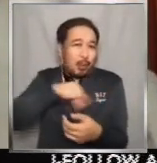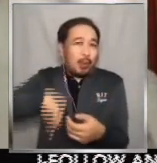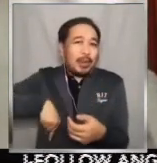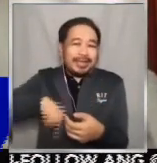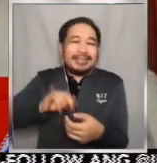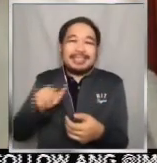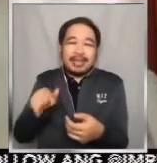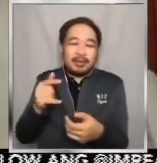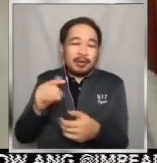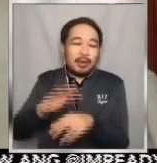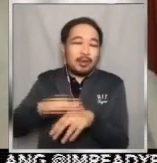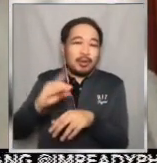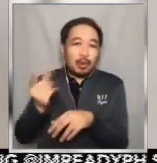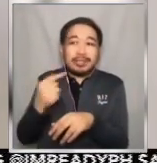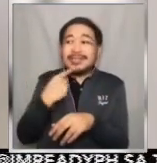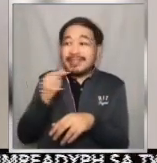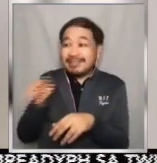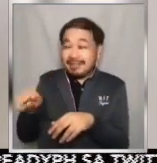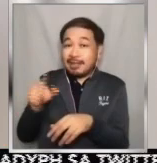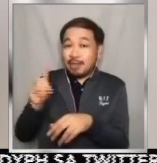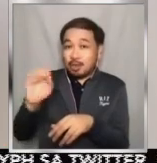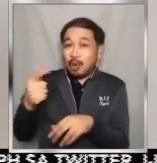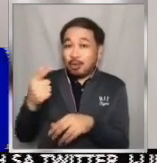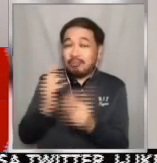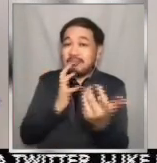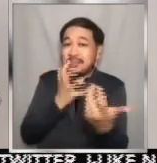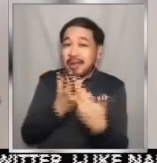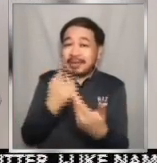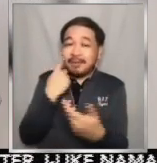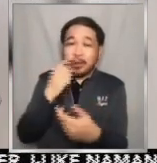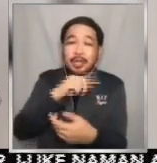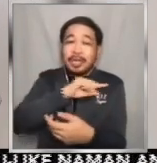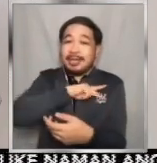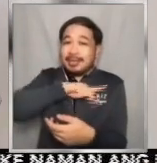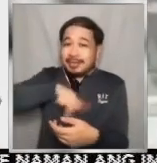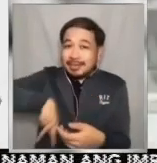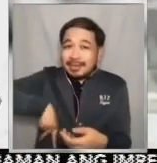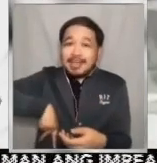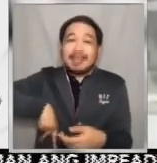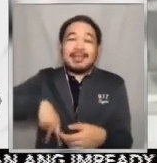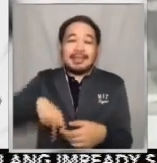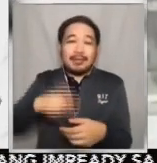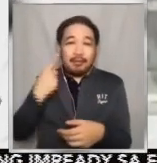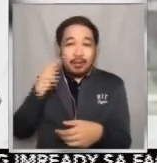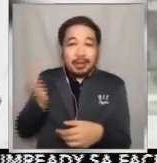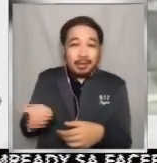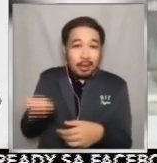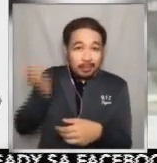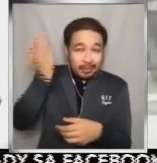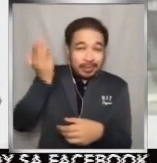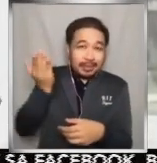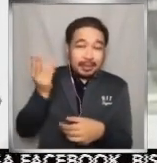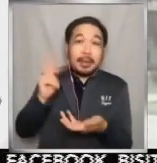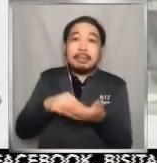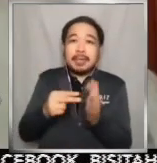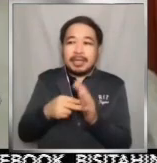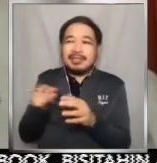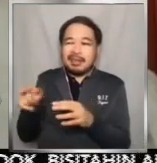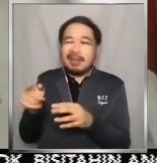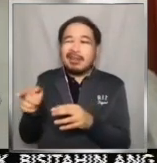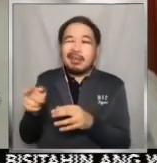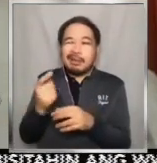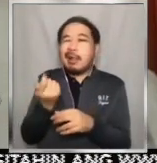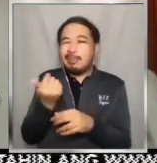mga pang-king daw to, mga pang-emperor. Pang-royalty. So may pagkasuplado sila na